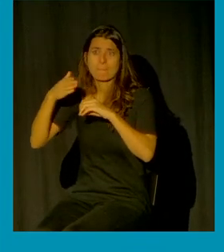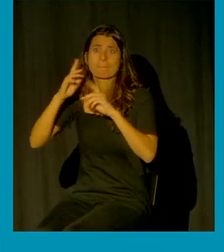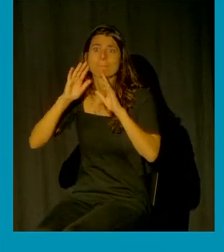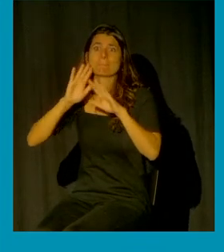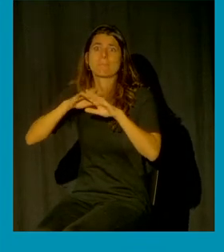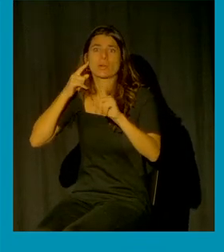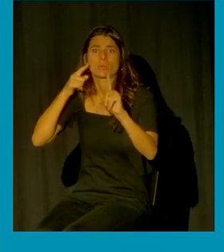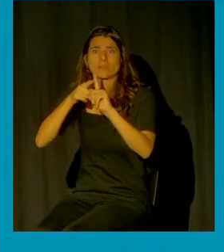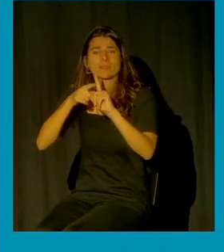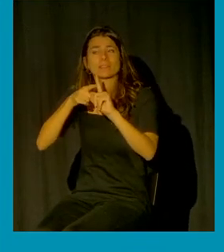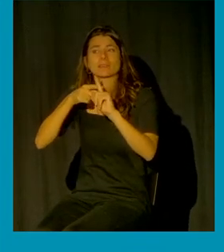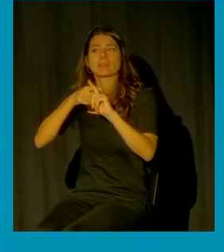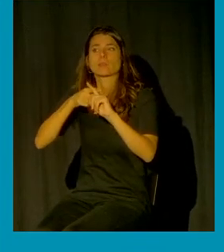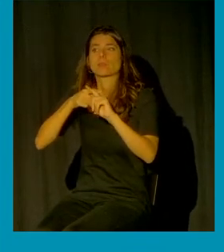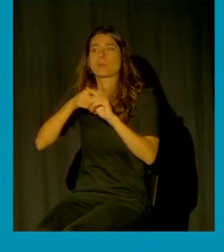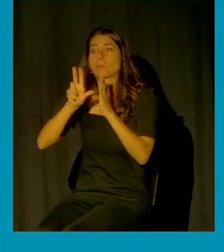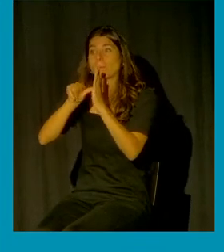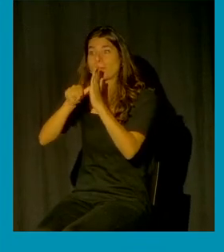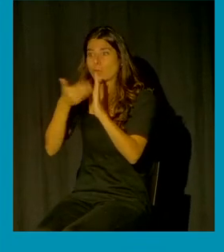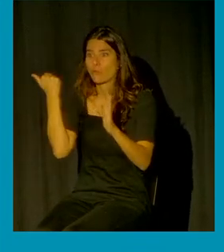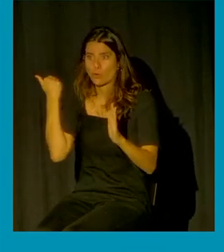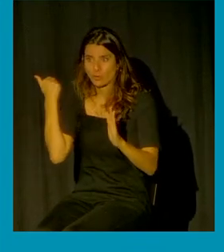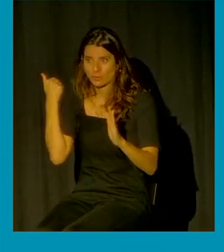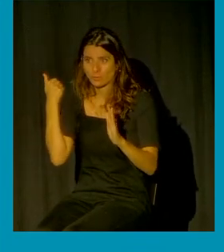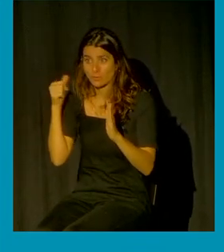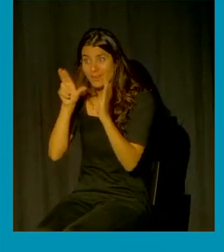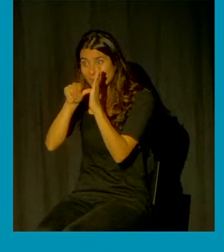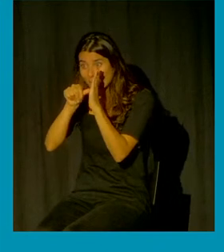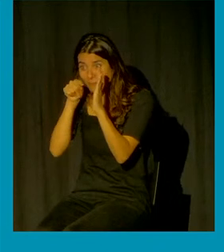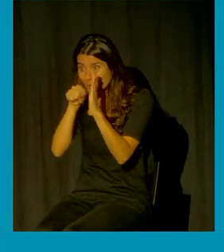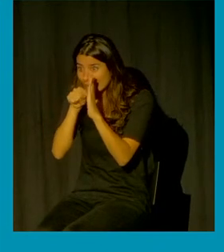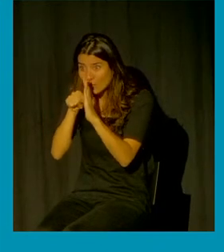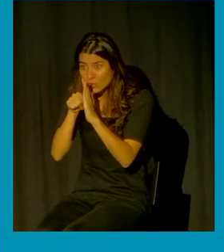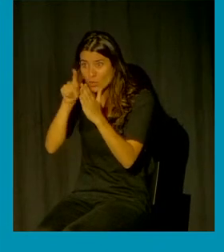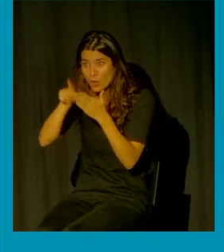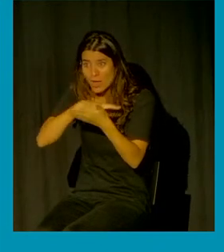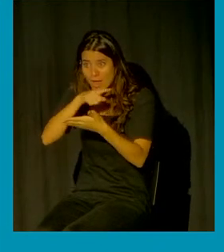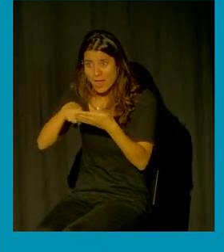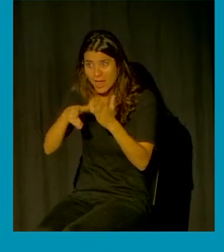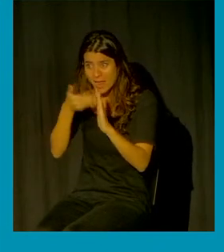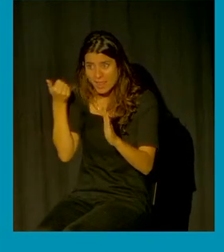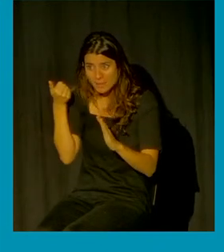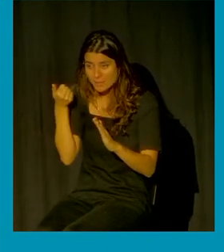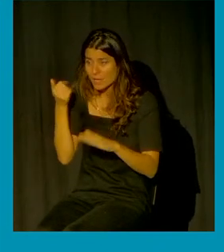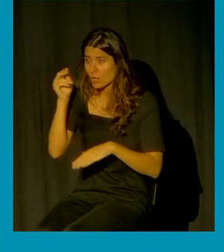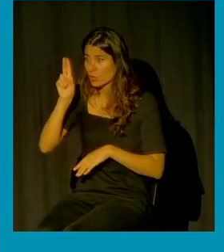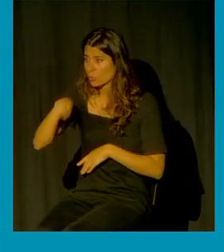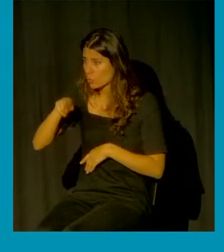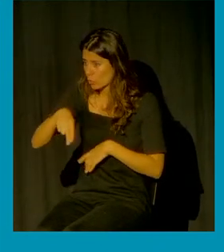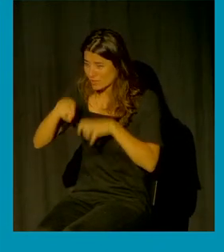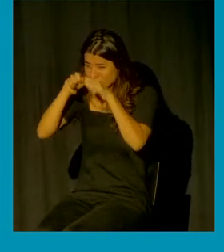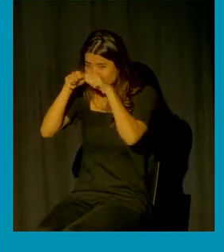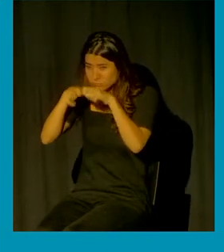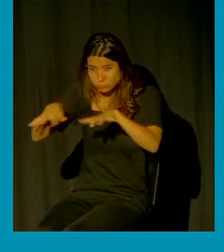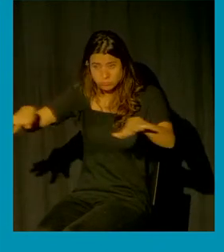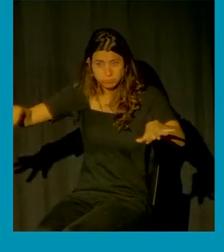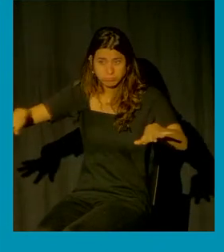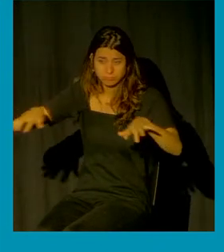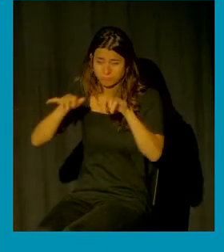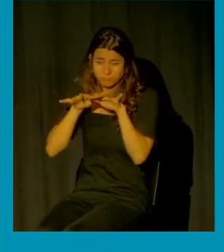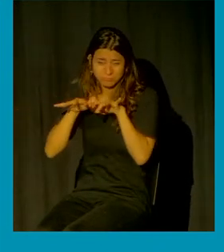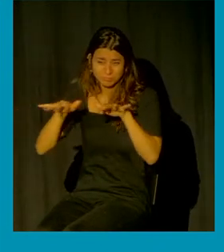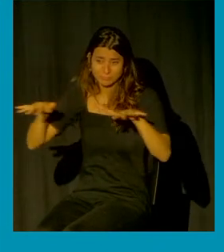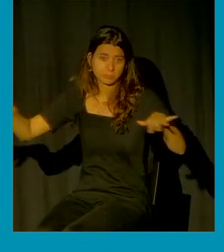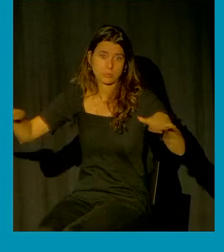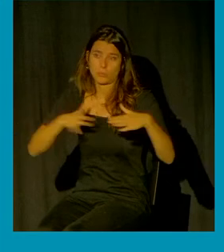vídeo mai serà eliminat va ser compartit amb una viralització tan abasta que inclús amb totes les